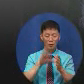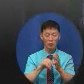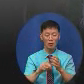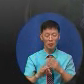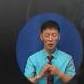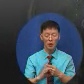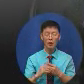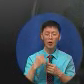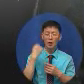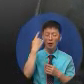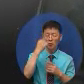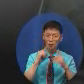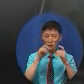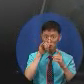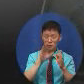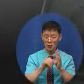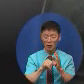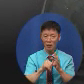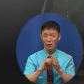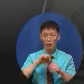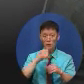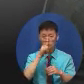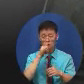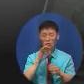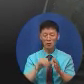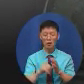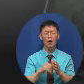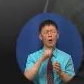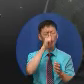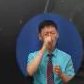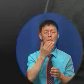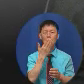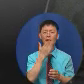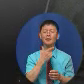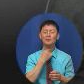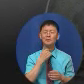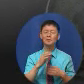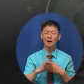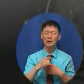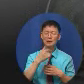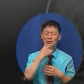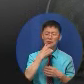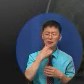있어서는 공통된 얼굴 표정이 있어요. 진화적으로. 좋은 걸 먹었을 때, 싫은 걸